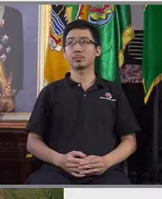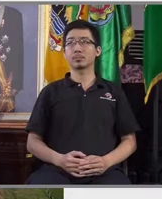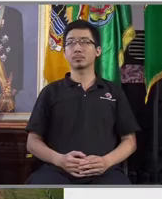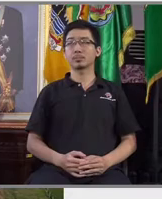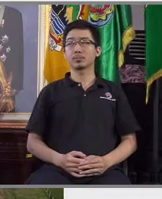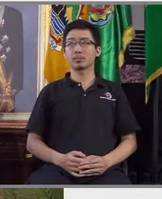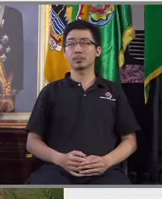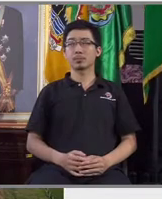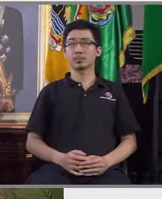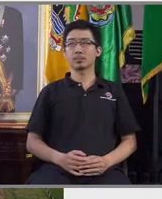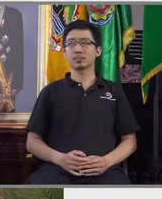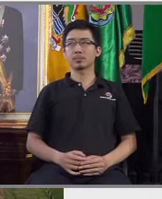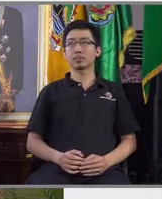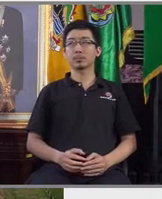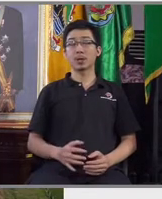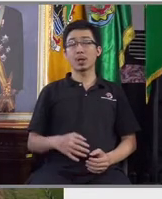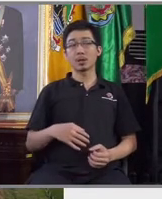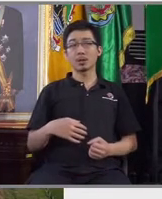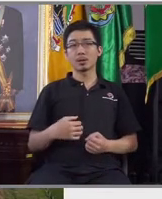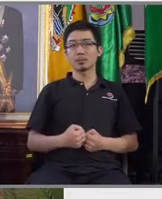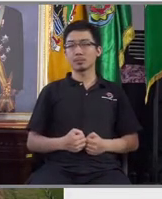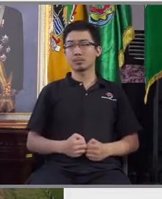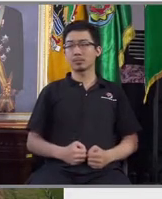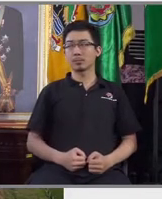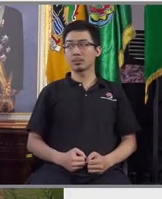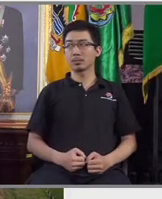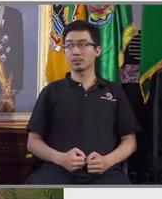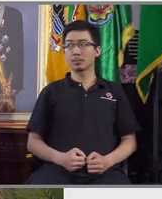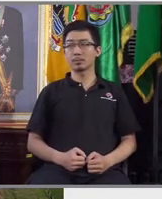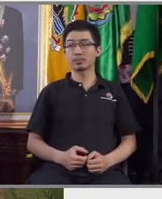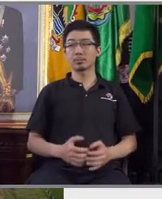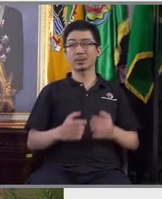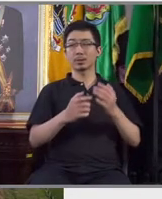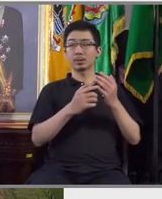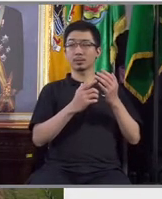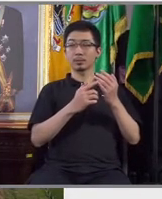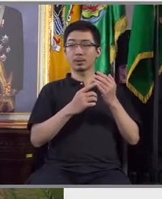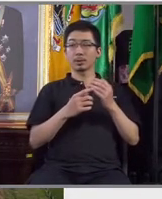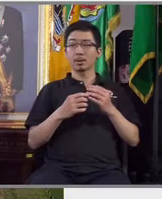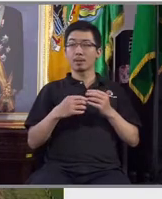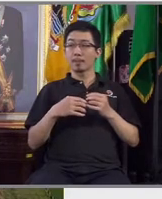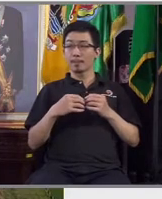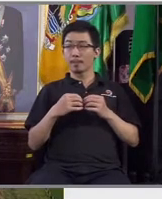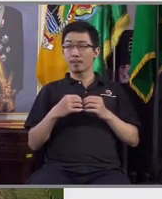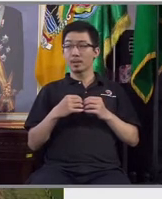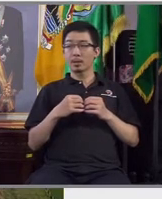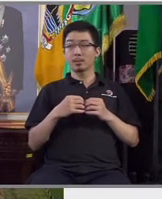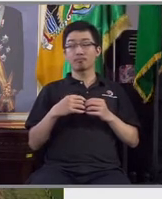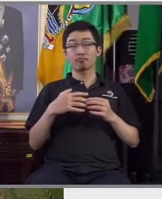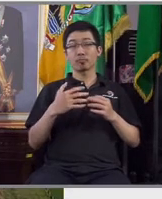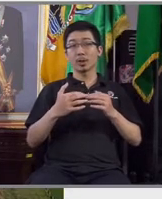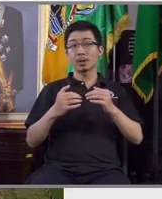investasi, pemberdayaan BUMDES. Kelima, peningkatan daya dukung.